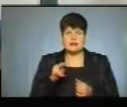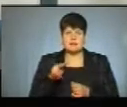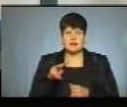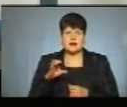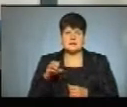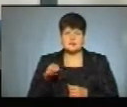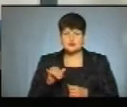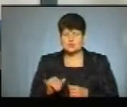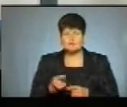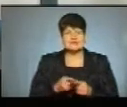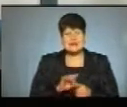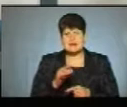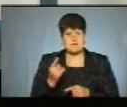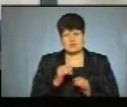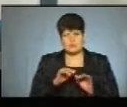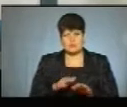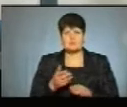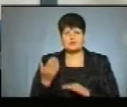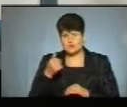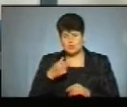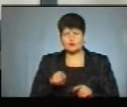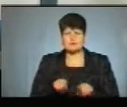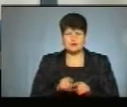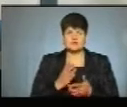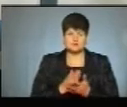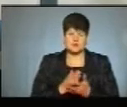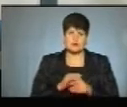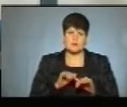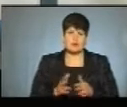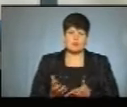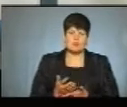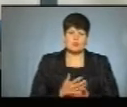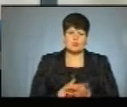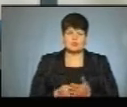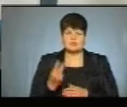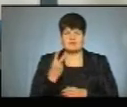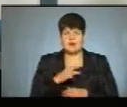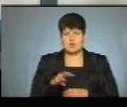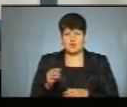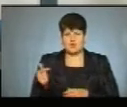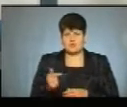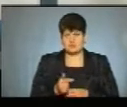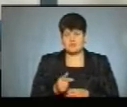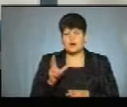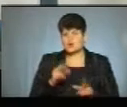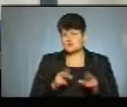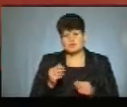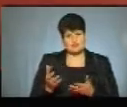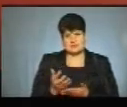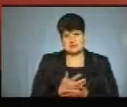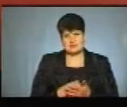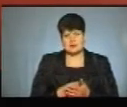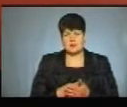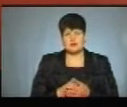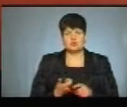перша кампанія. Тобто минулого року ми також мали кампанію по збору, ми збирали 2 мільйони гривень, і ми успішно її зібрали